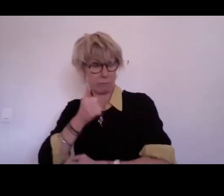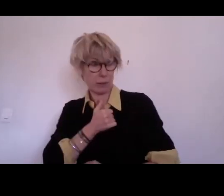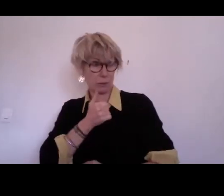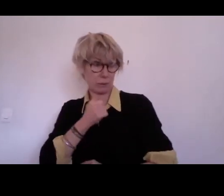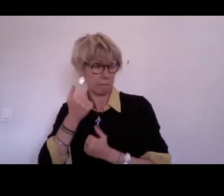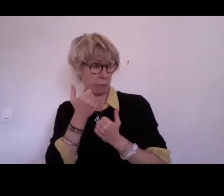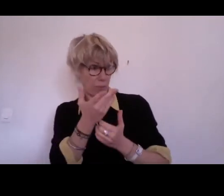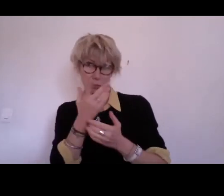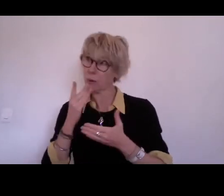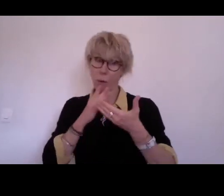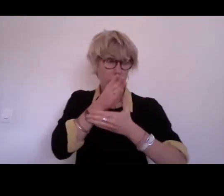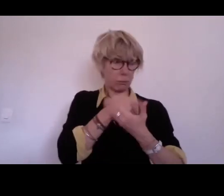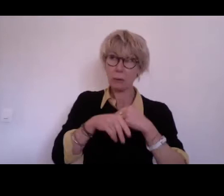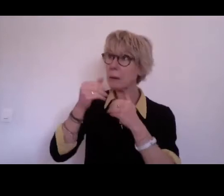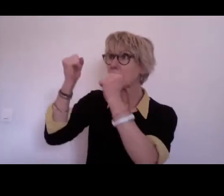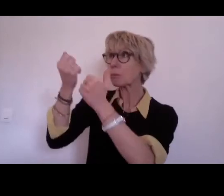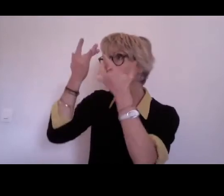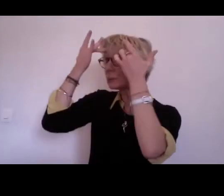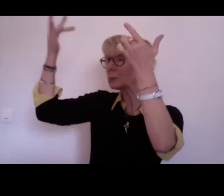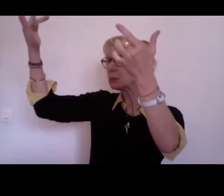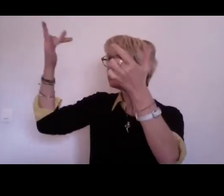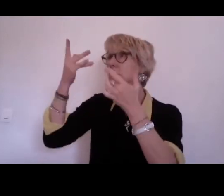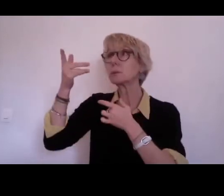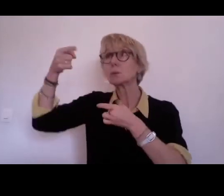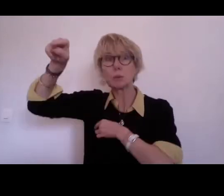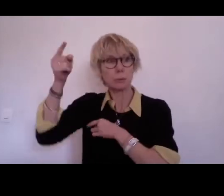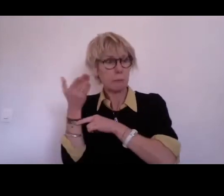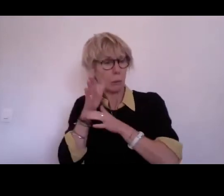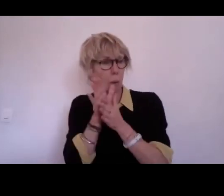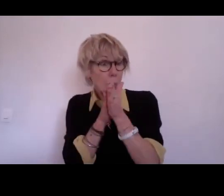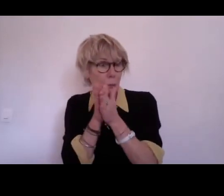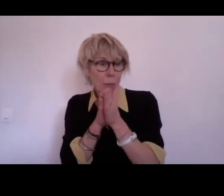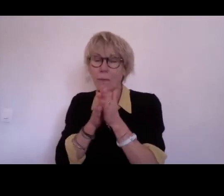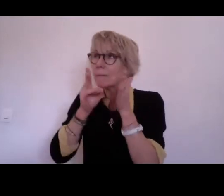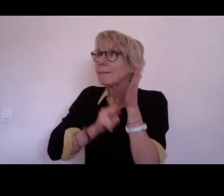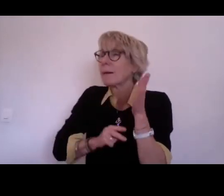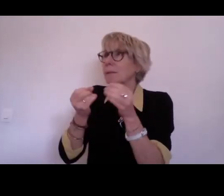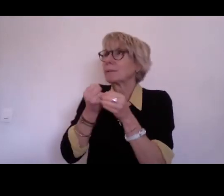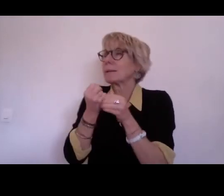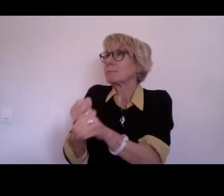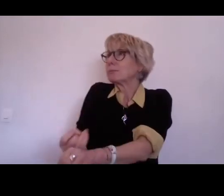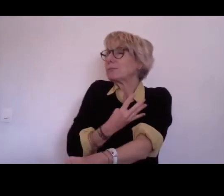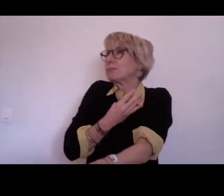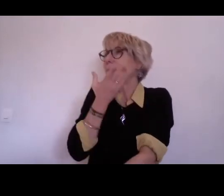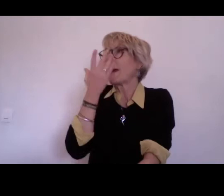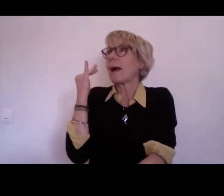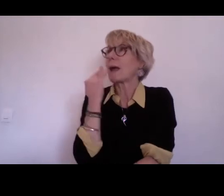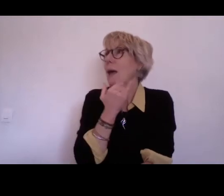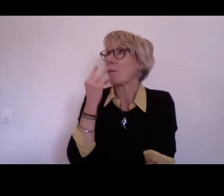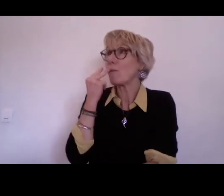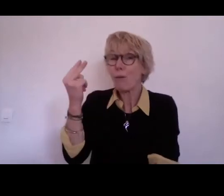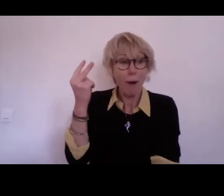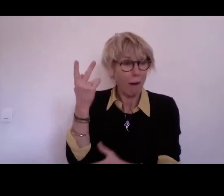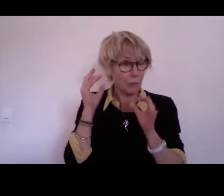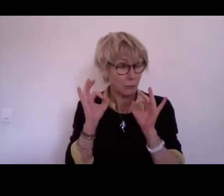pour des propositions culturelles, c'était vraiment chouette à voir et tout de suite je me suis dit que ça pouvait bénéficier